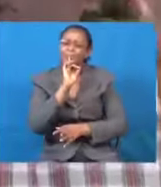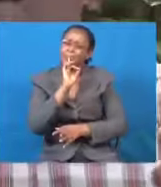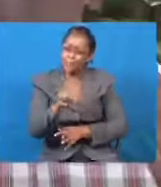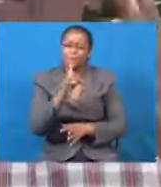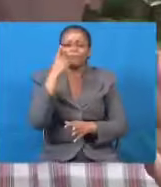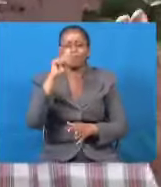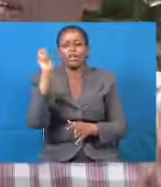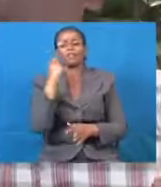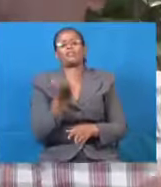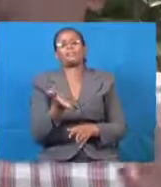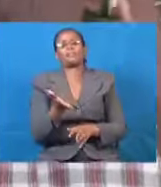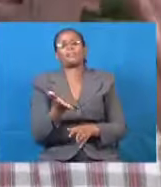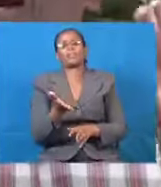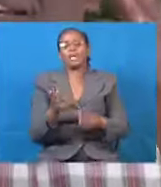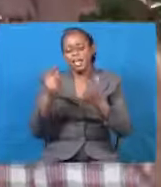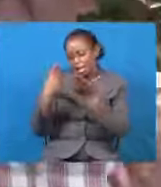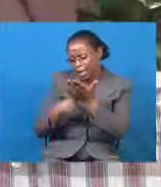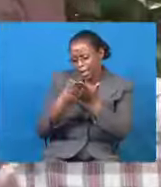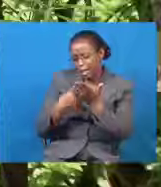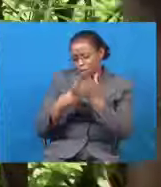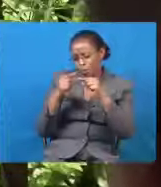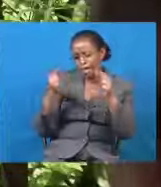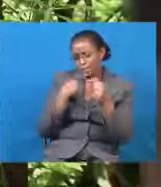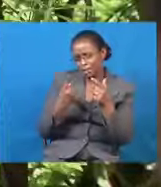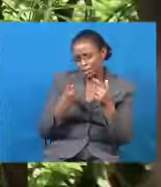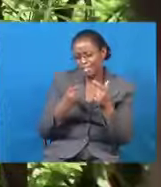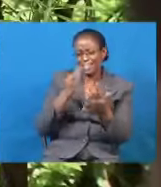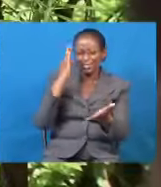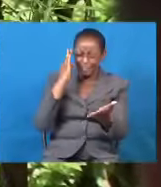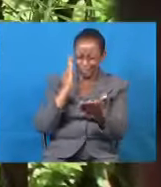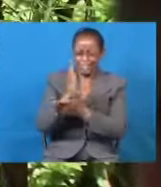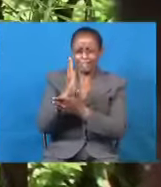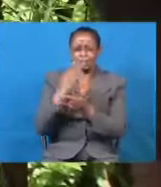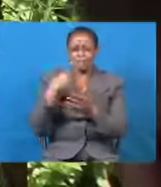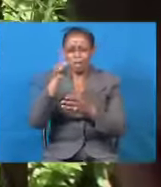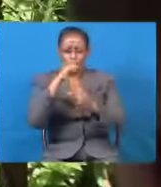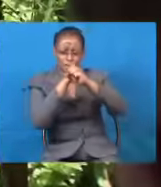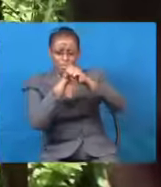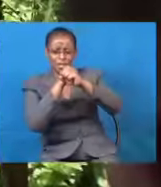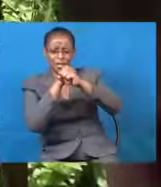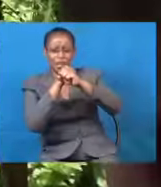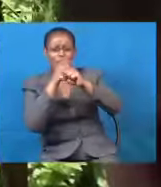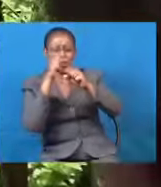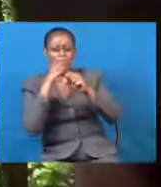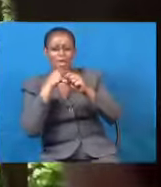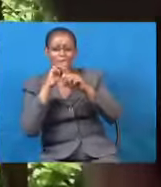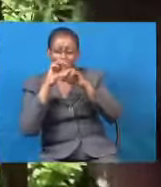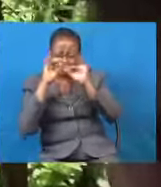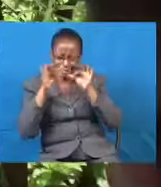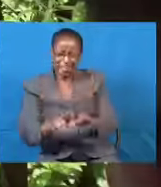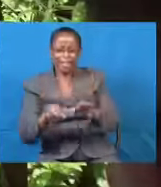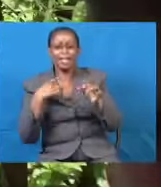wa taifa letu la Kenya. Ya kizungu inasema, uh, justice be our shield and defender,